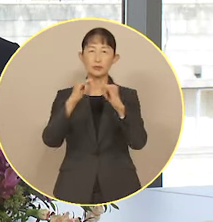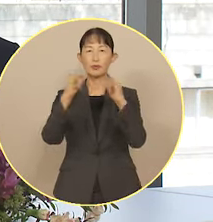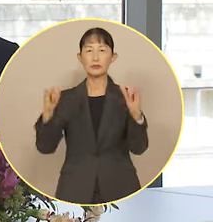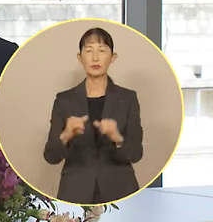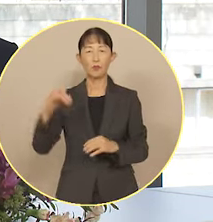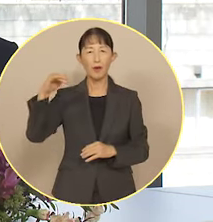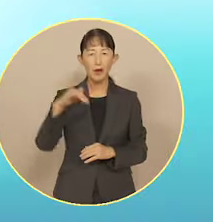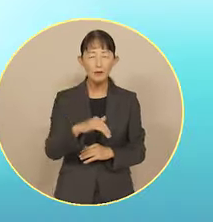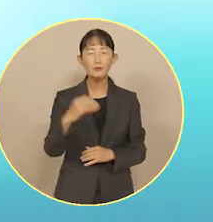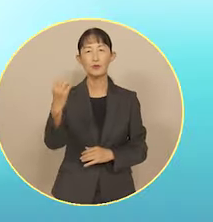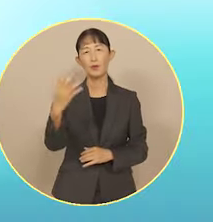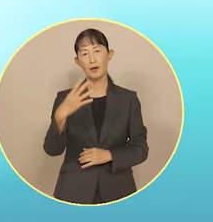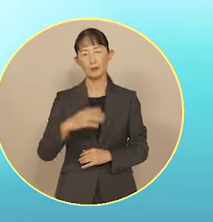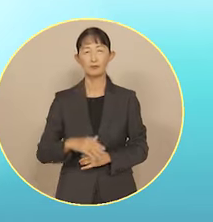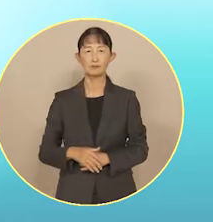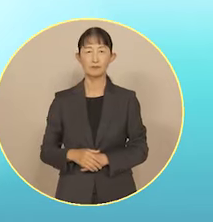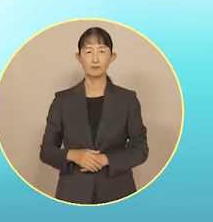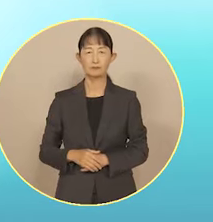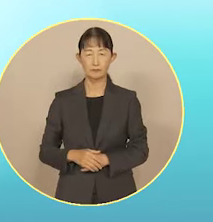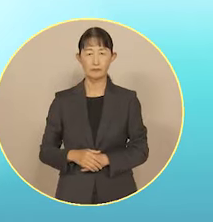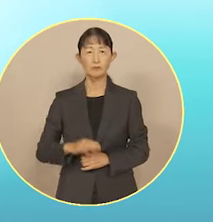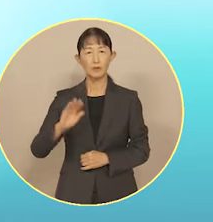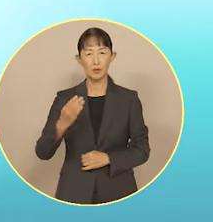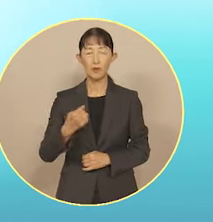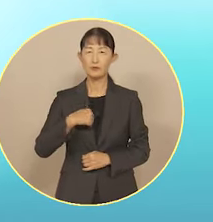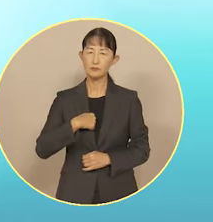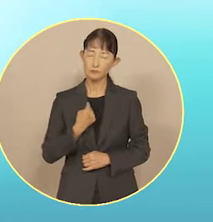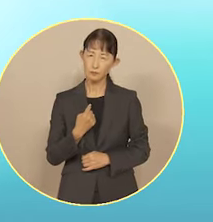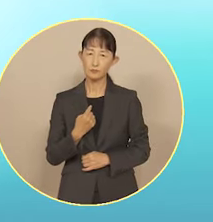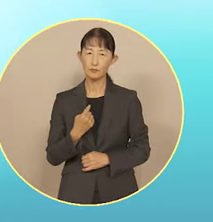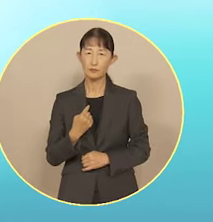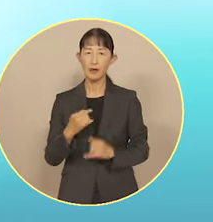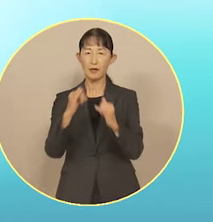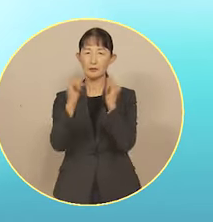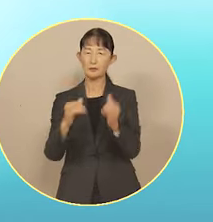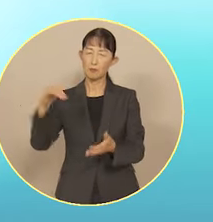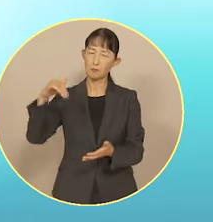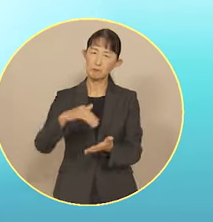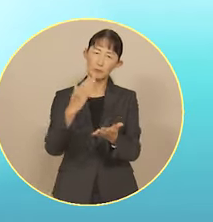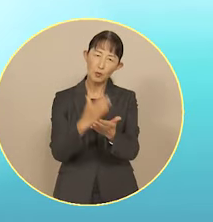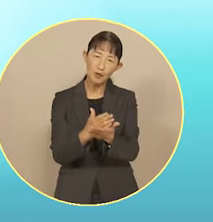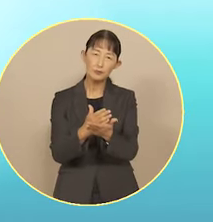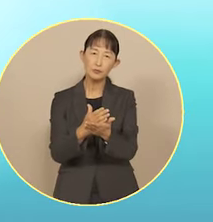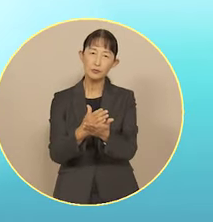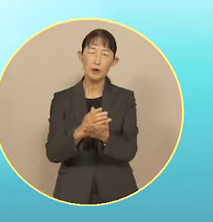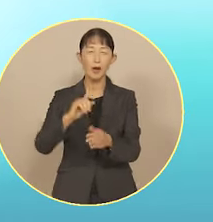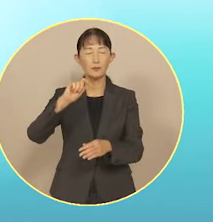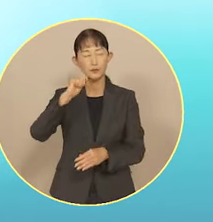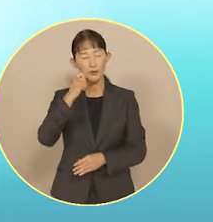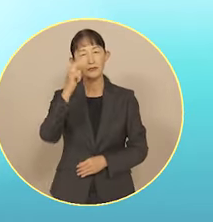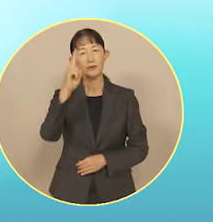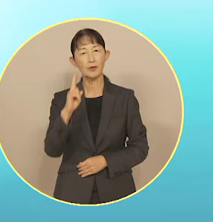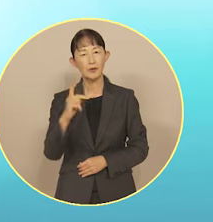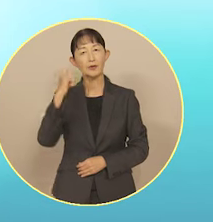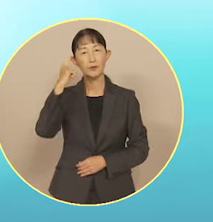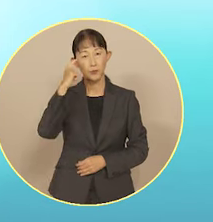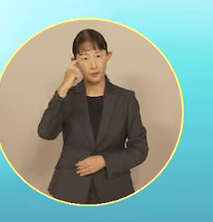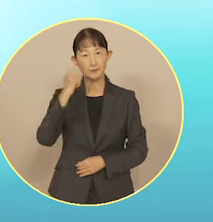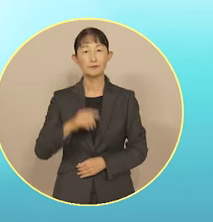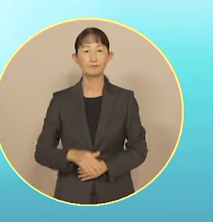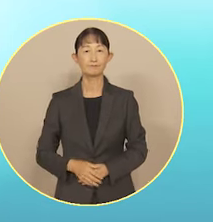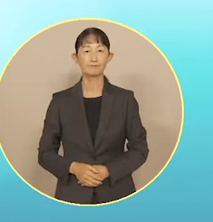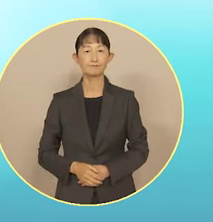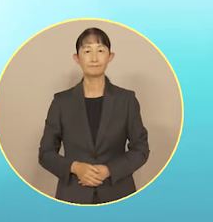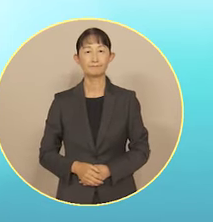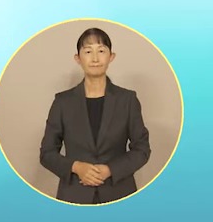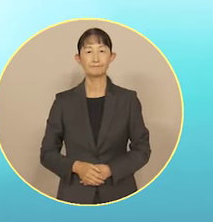すると言われており正時に申しまして人口減少に歯止めをかけるのは少し困難ではないのかなという風に思って